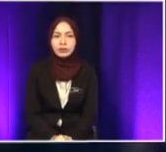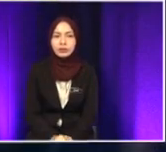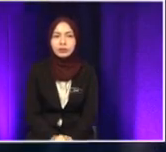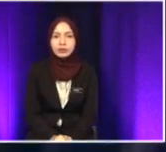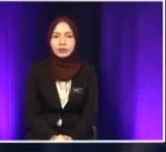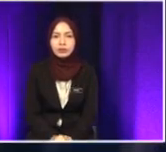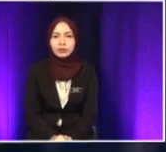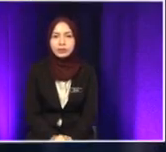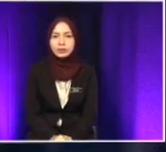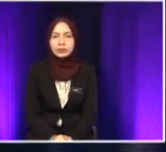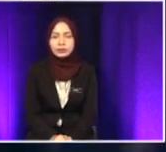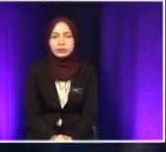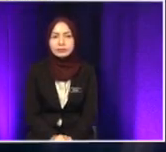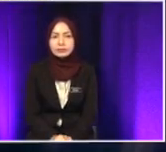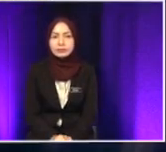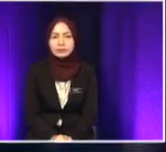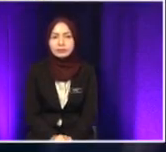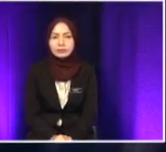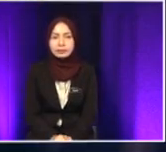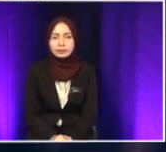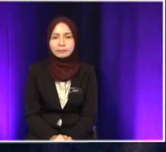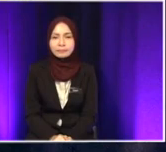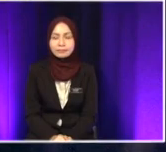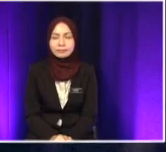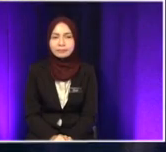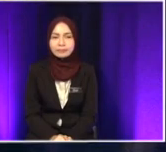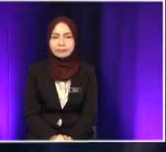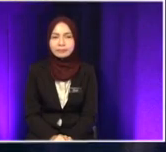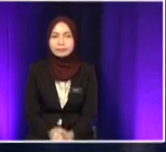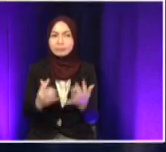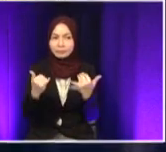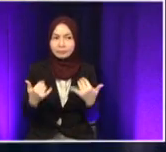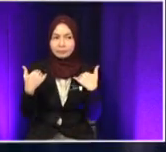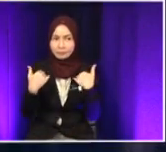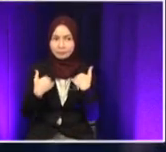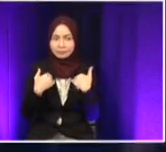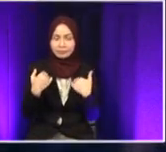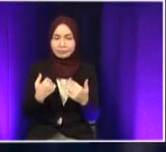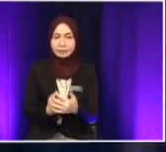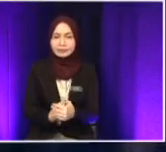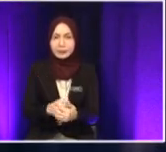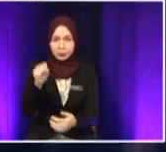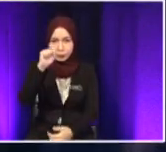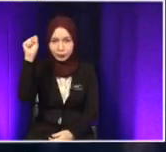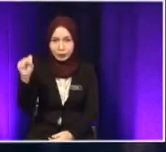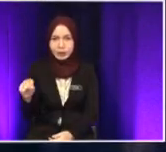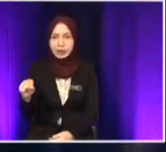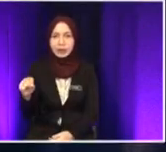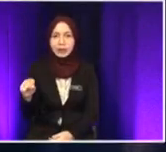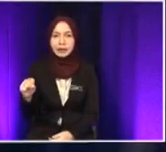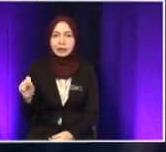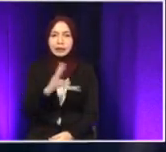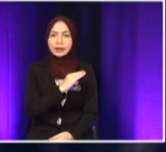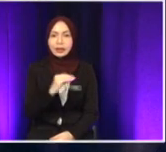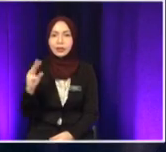di rumah pun Nampak tak oke kita ada satu ada beberapa soalan kita coba